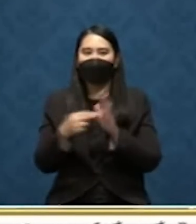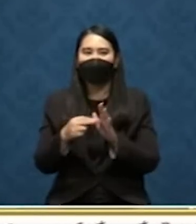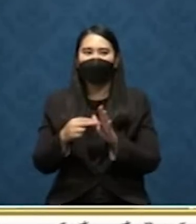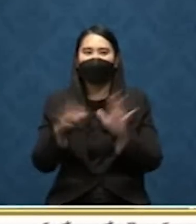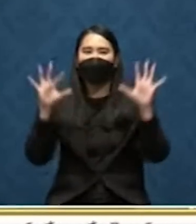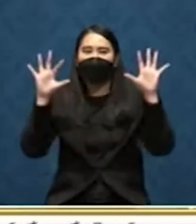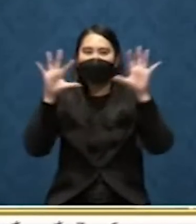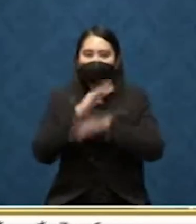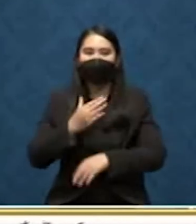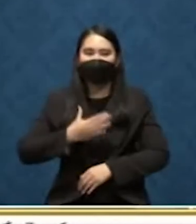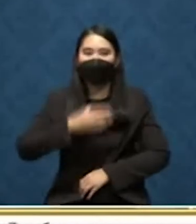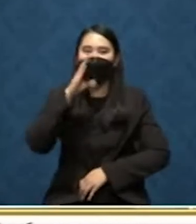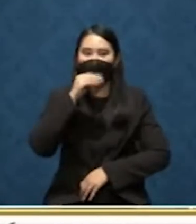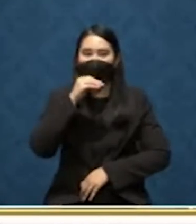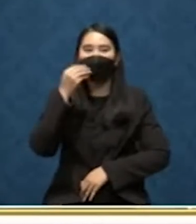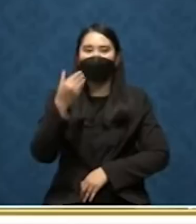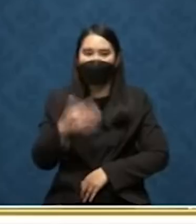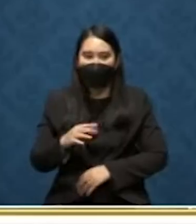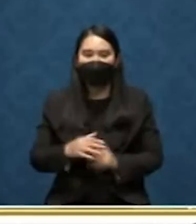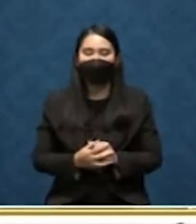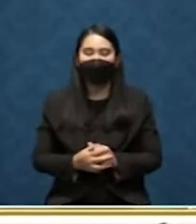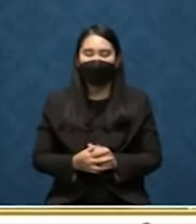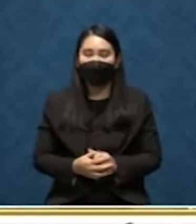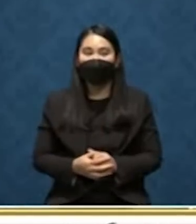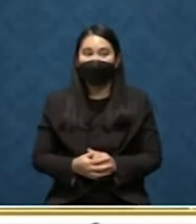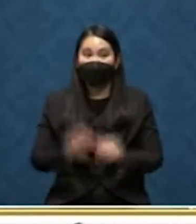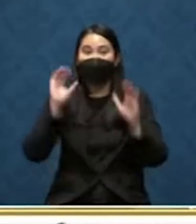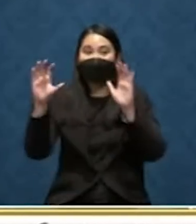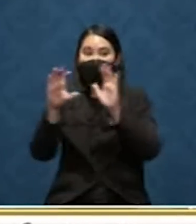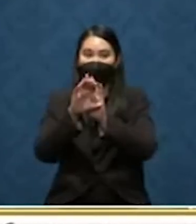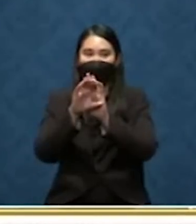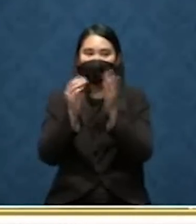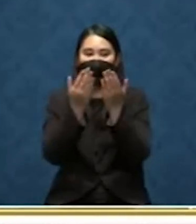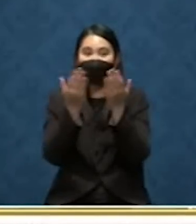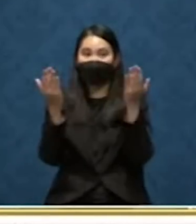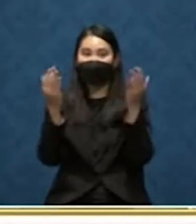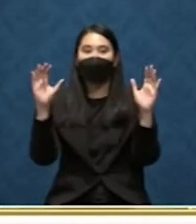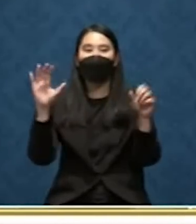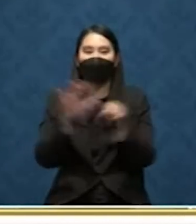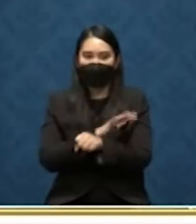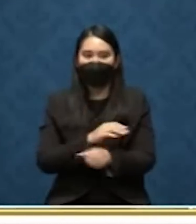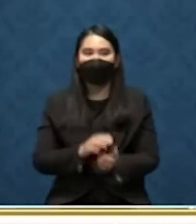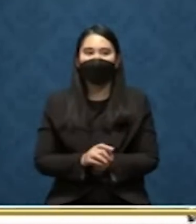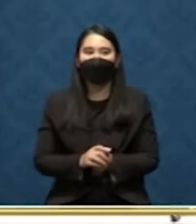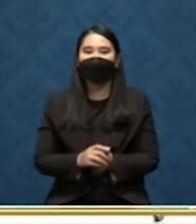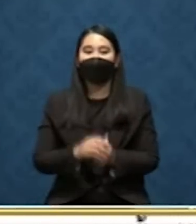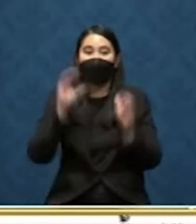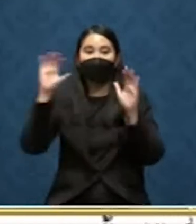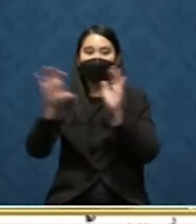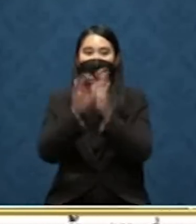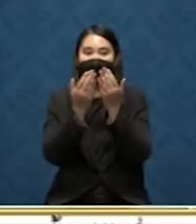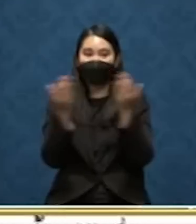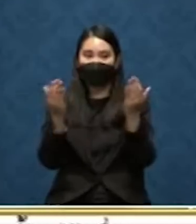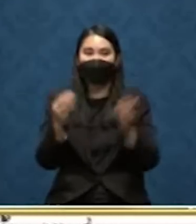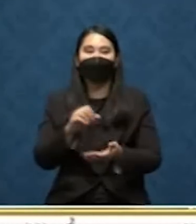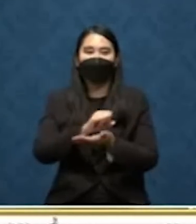อนอย่างที่ผมได้กลาวไปแล้วแ่นอนว่าภาพระกอบข้างไหนก็มาครับครับมาครับเอ